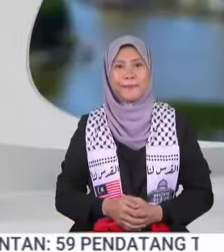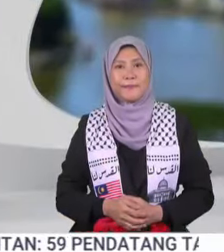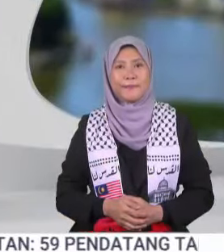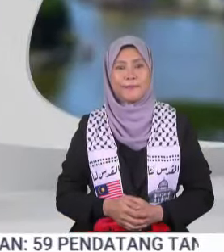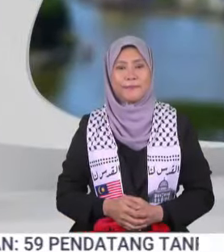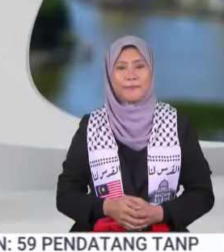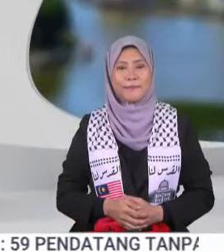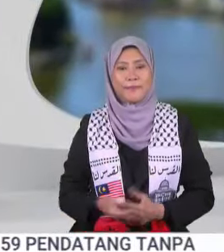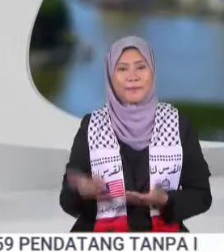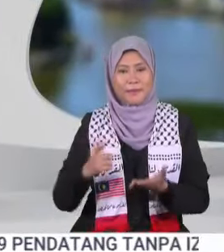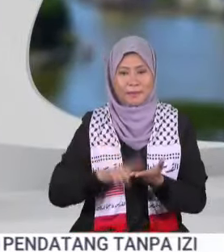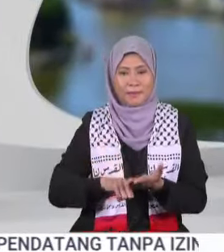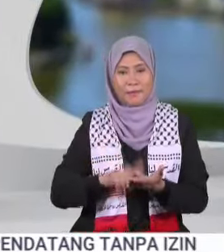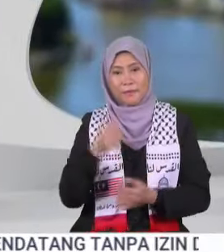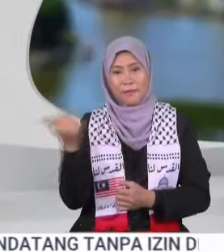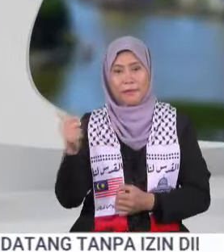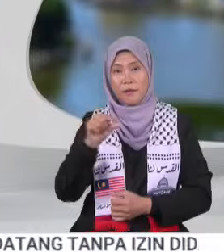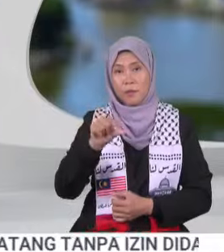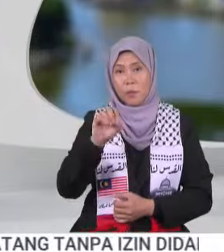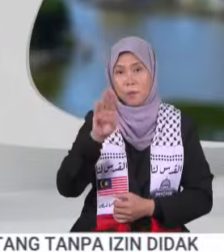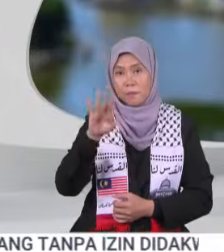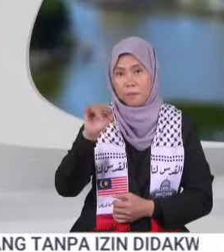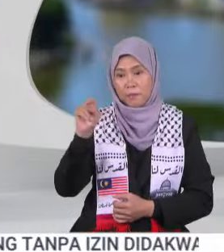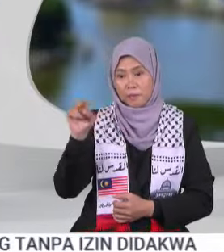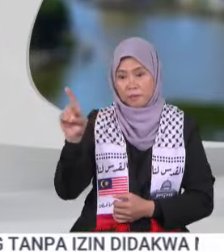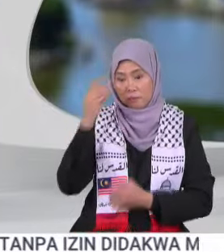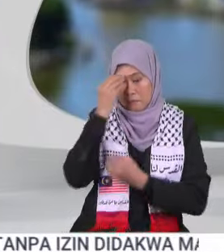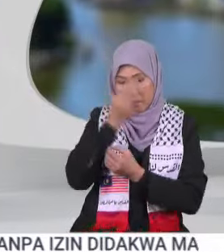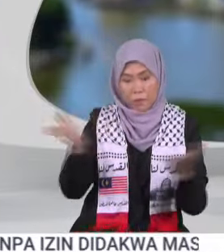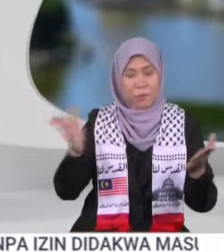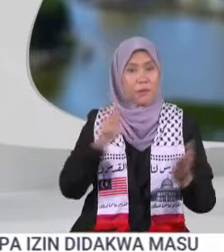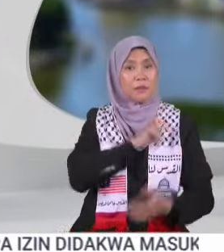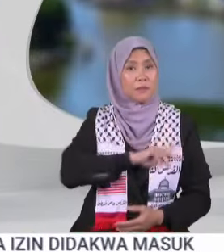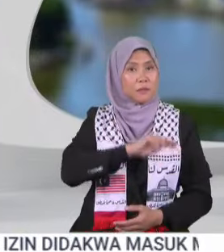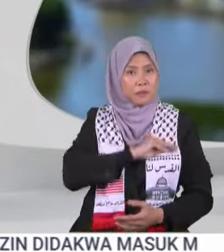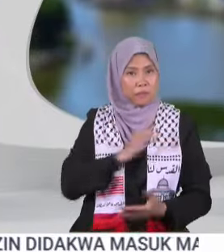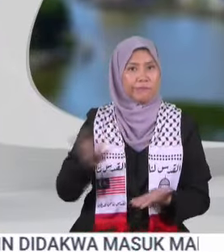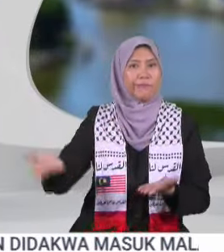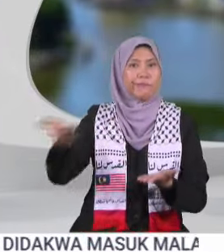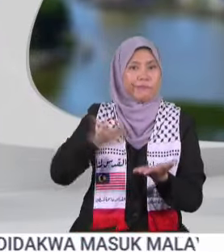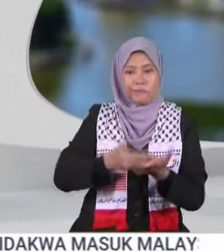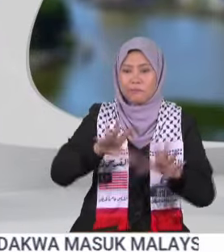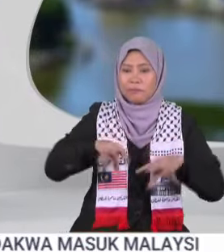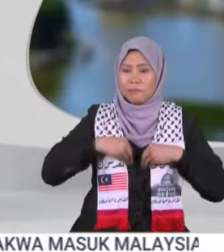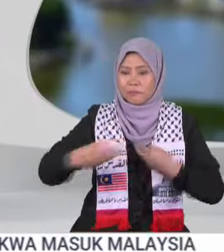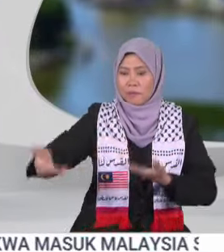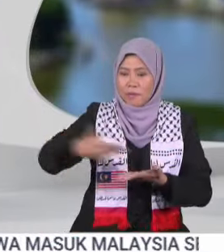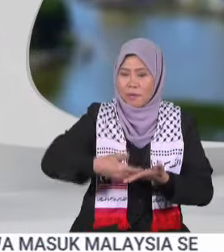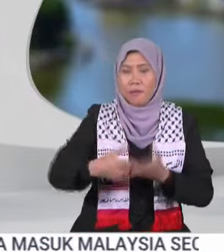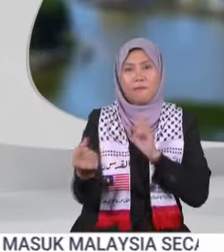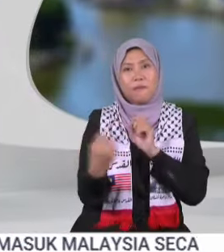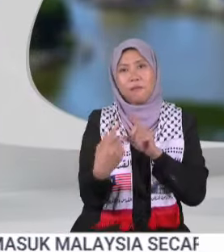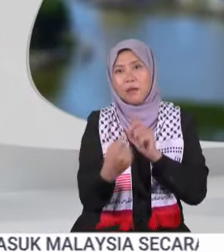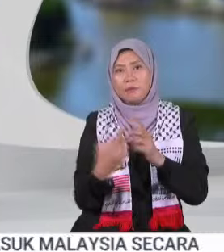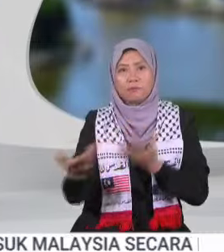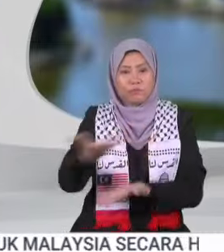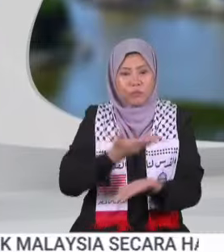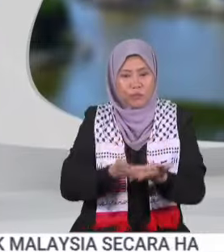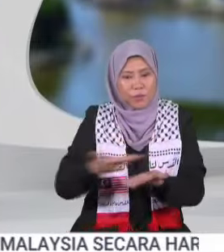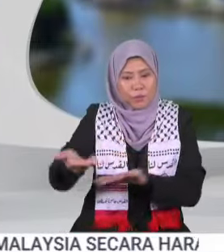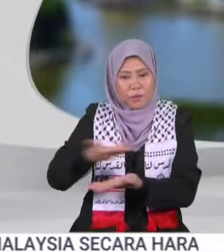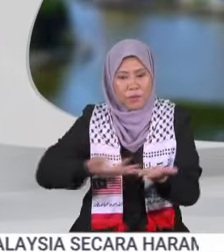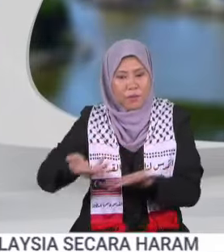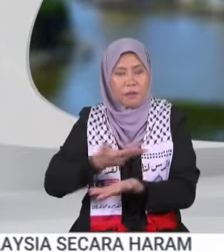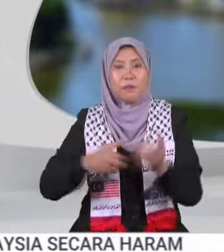dalam perkembangan berkaitan Gobin memberitahu kementeriannya sedia menerima cadangan maklum balas serta berunding dengan setiap negeri